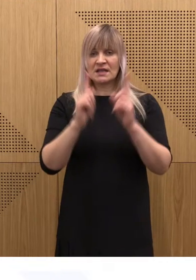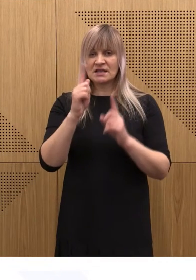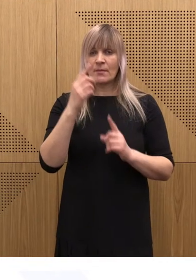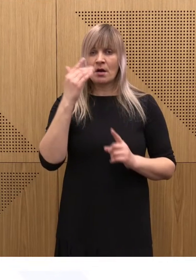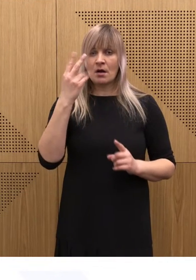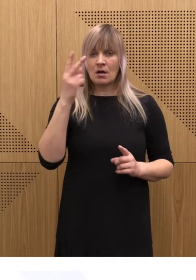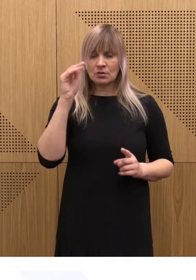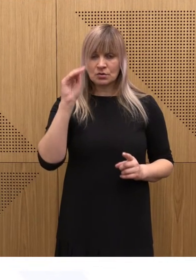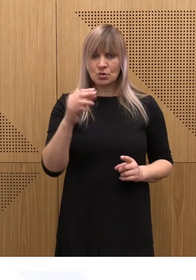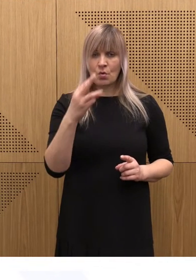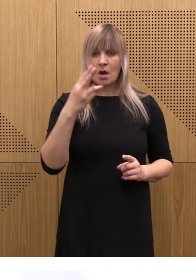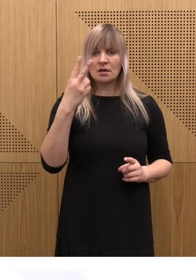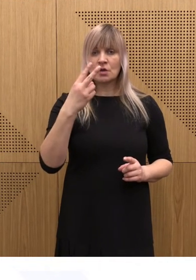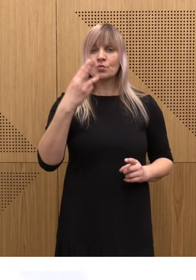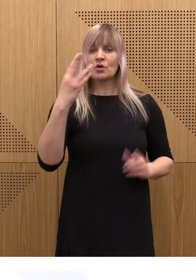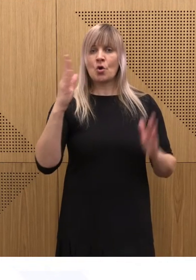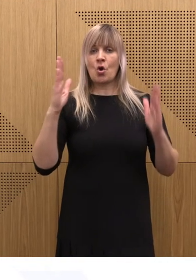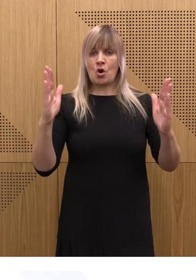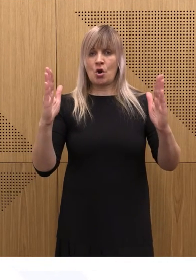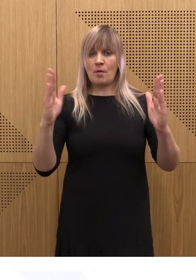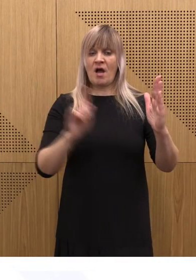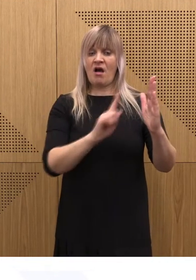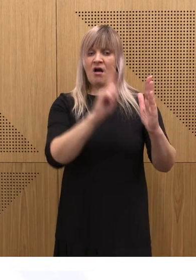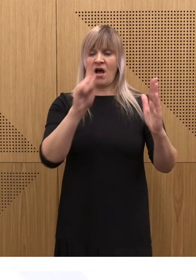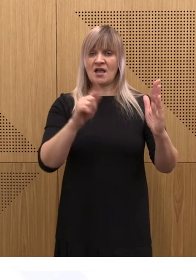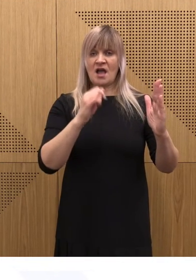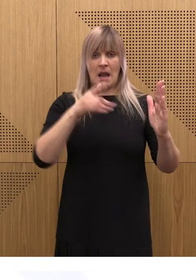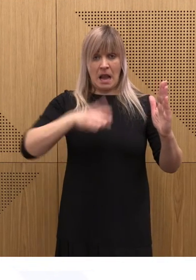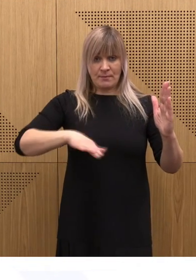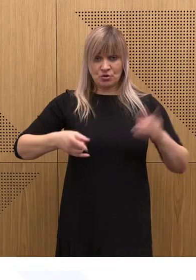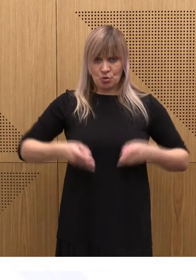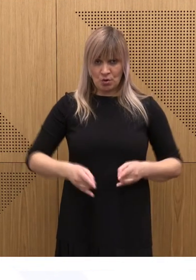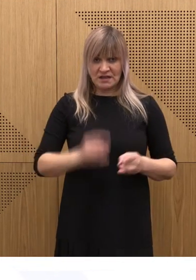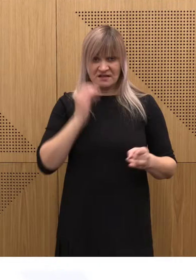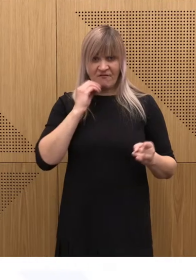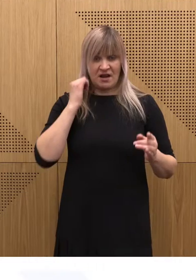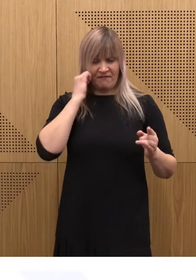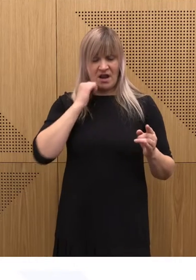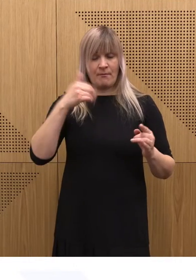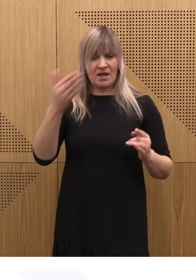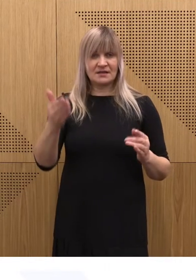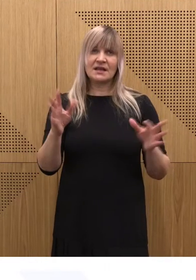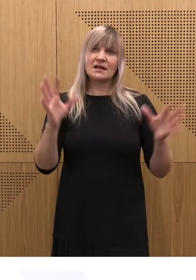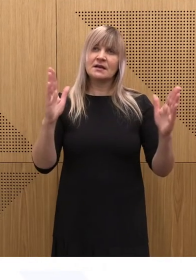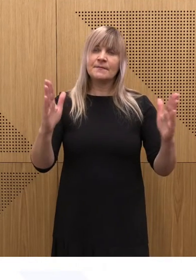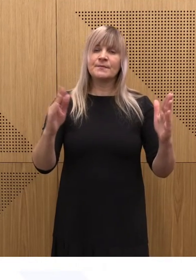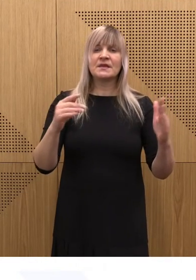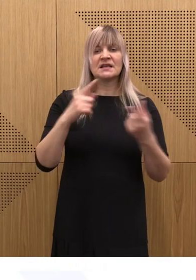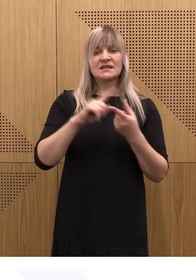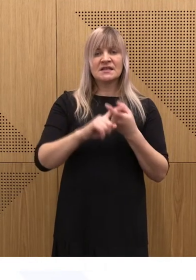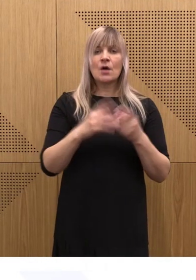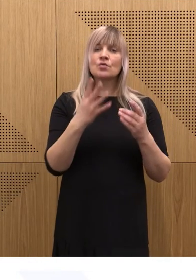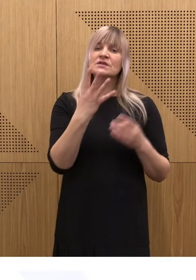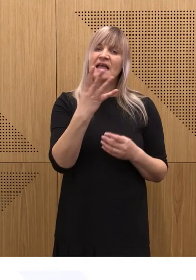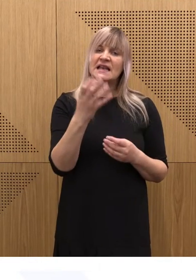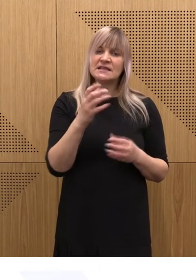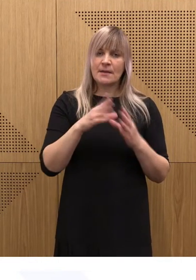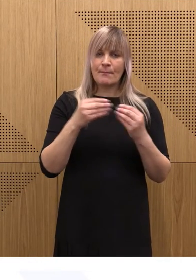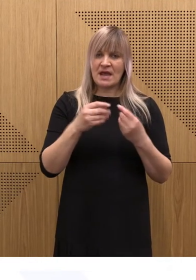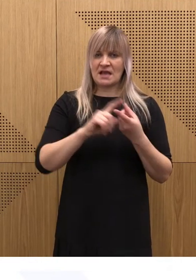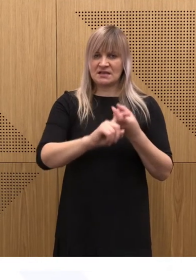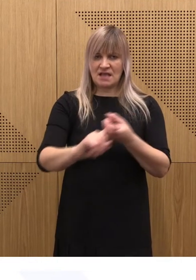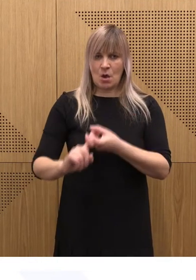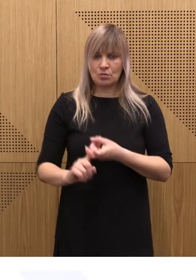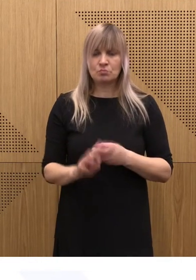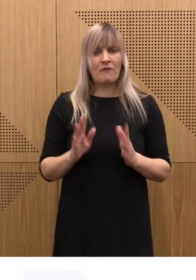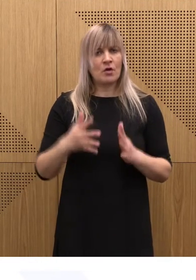detsember 2023 sündinud laste vanematele ja see muudatus puudutab ligi 400 peret, mis